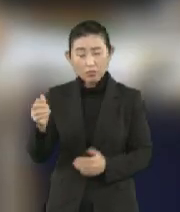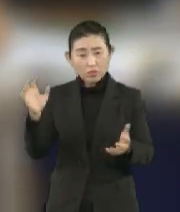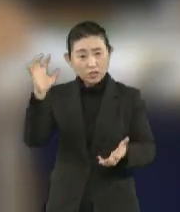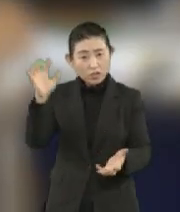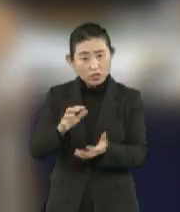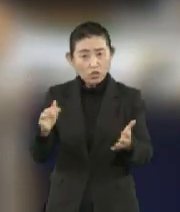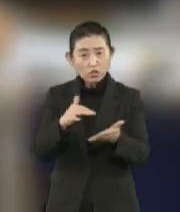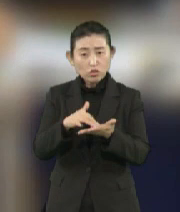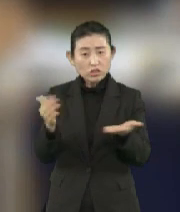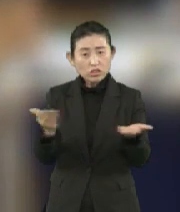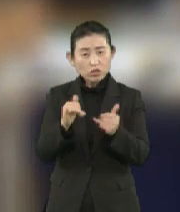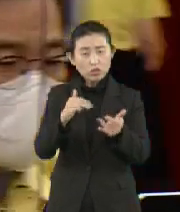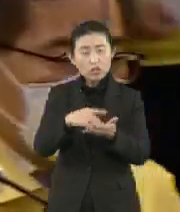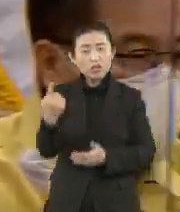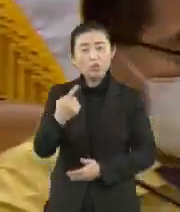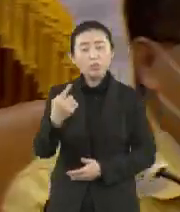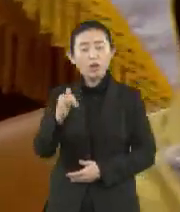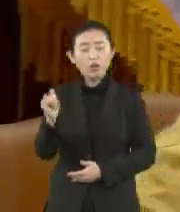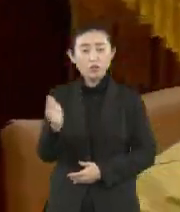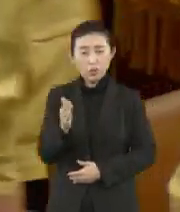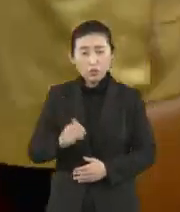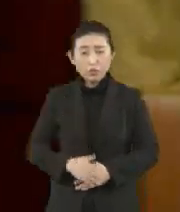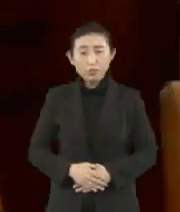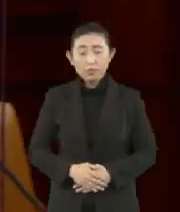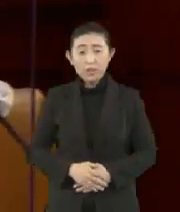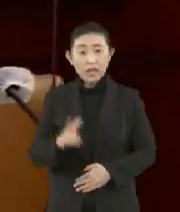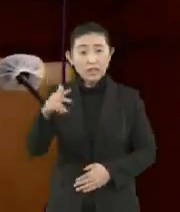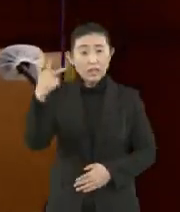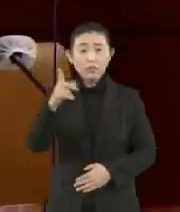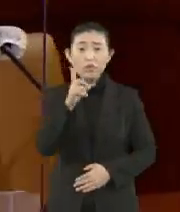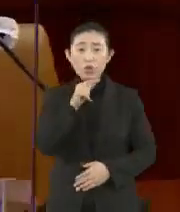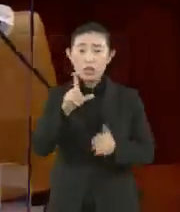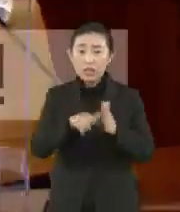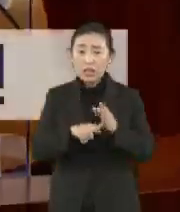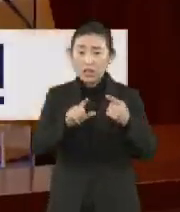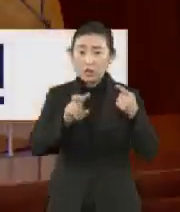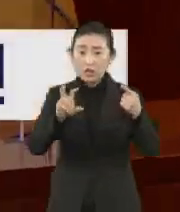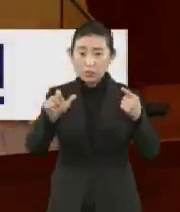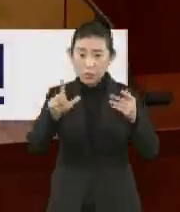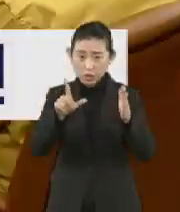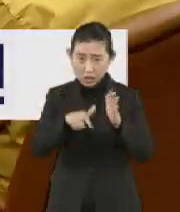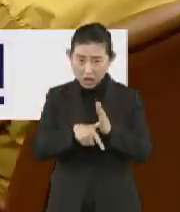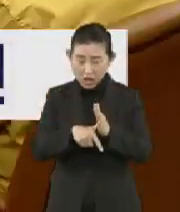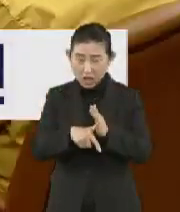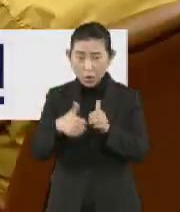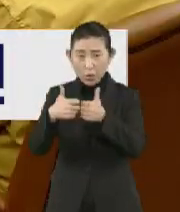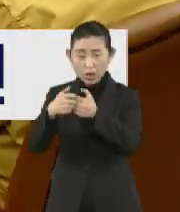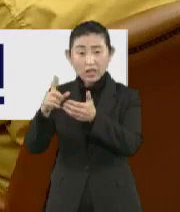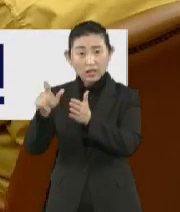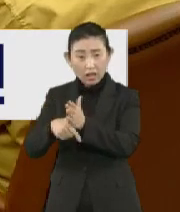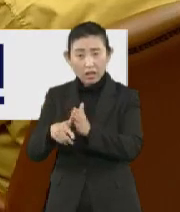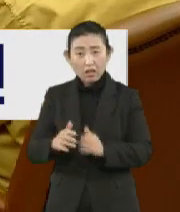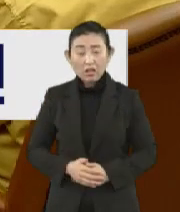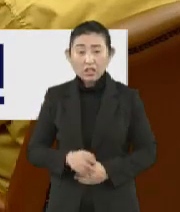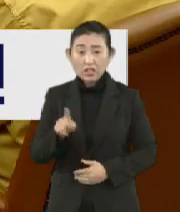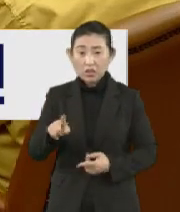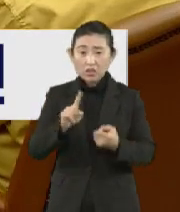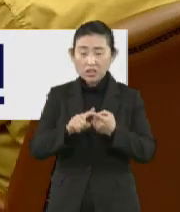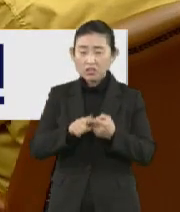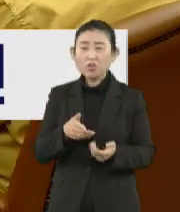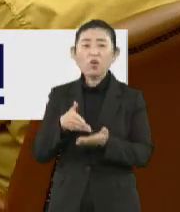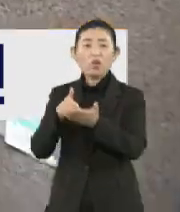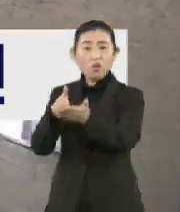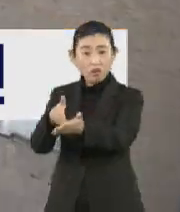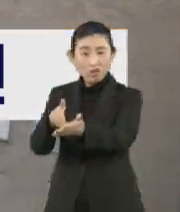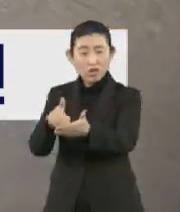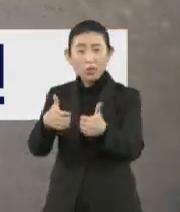모두 합치면 1,000명 가까이 됩니다. 대전시는 다음 주 월요일인 25일 열리는 국무조정실 실무회의에서 안건으로 올라갈